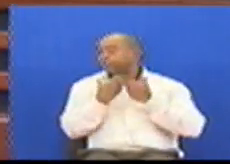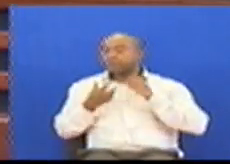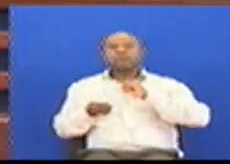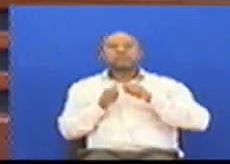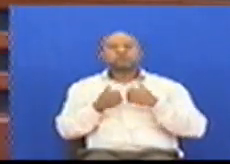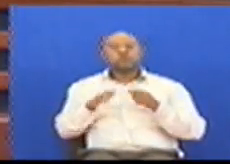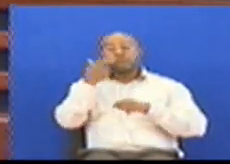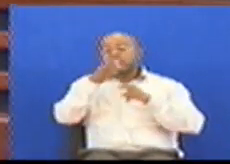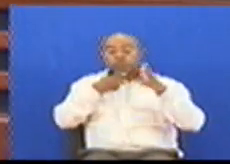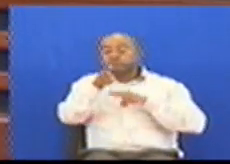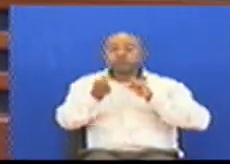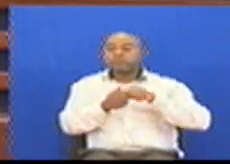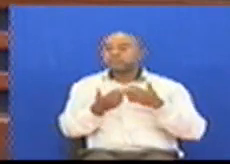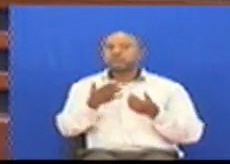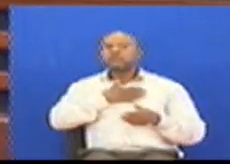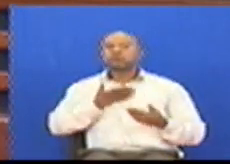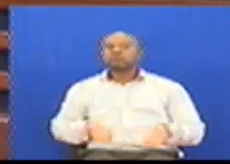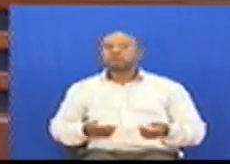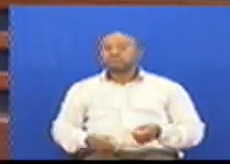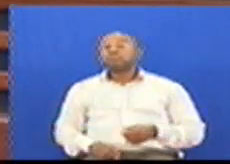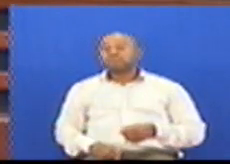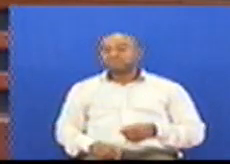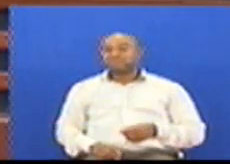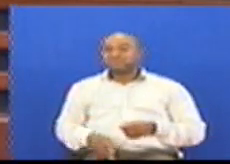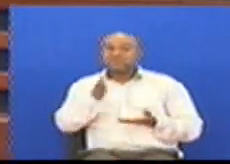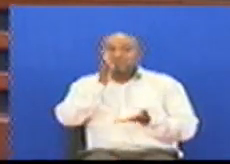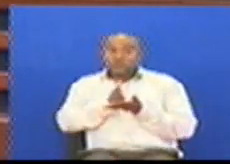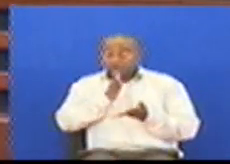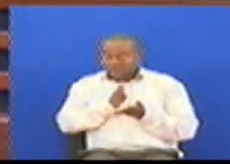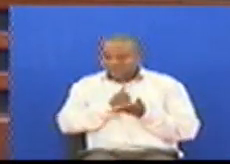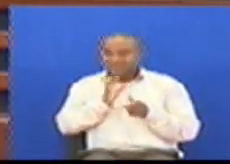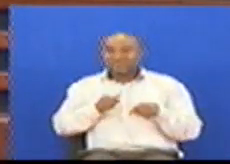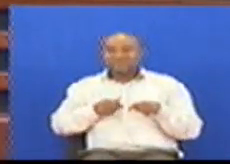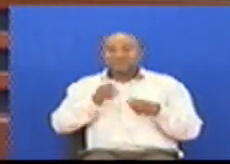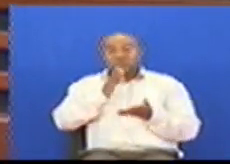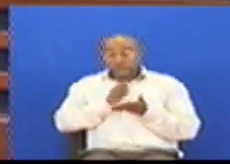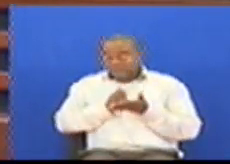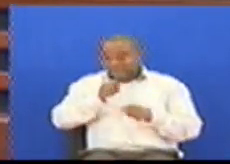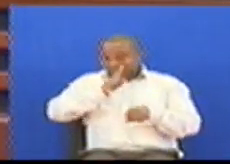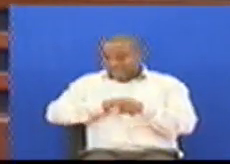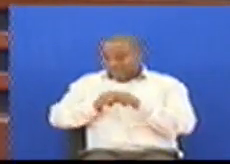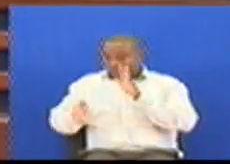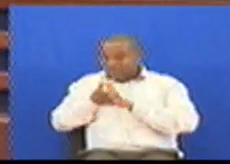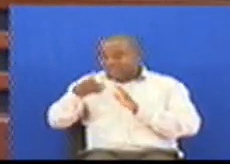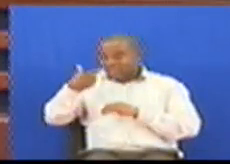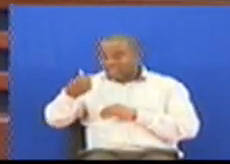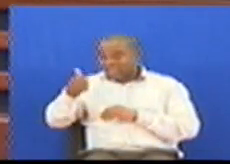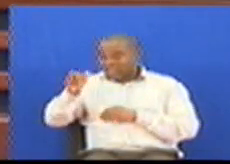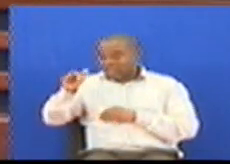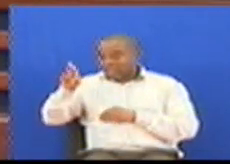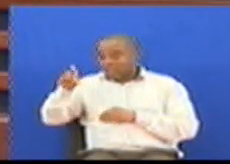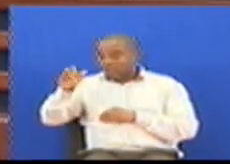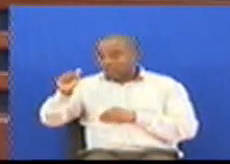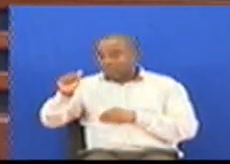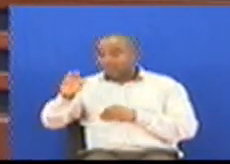ya kututatulia matatizo tulionayo. Na ukweli ni kwamba Mheshimiwa Naibu Spika, toka Tarura wamekuja, nikitolea mfano wa jimbo